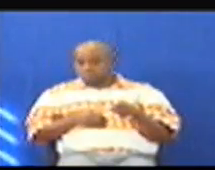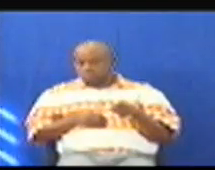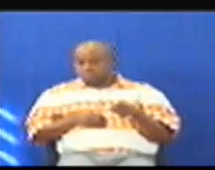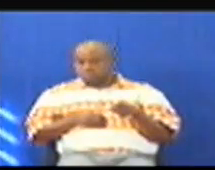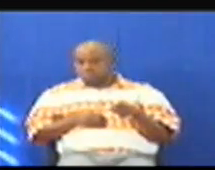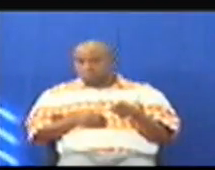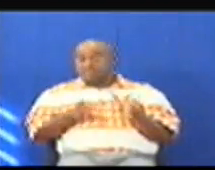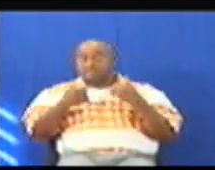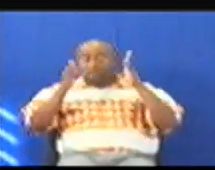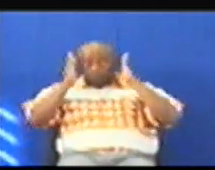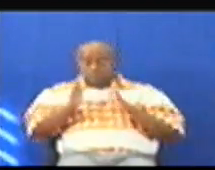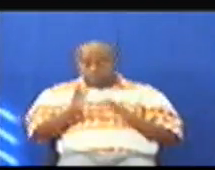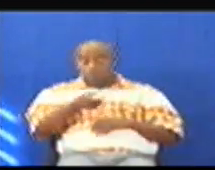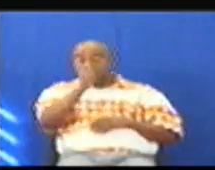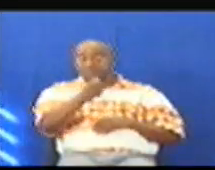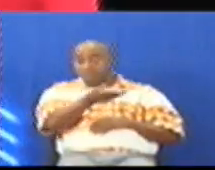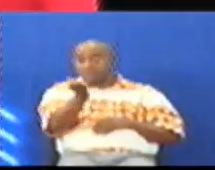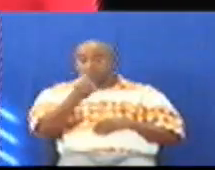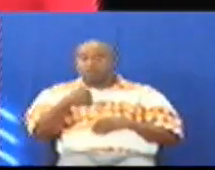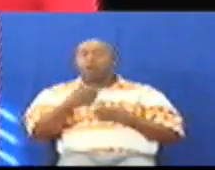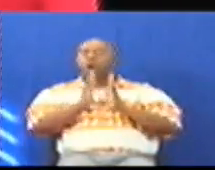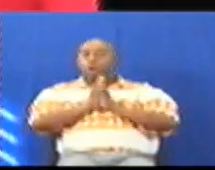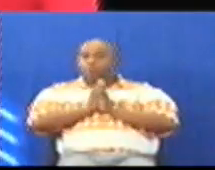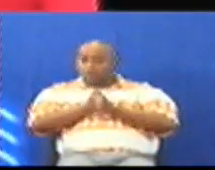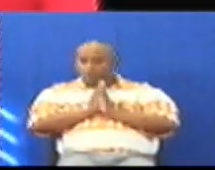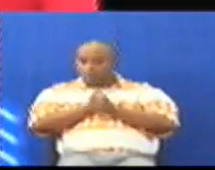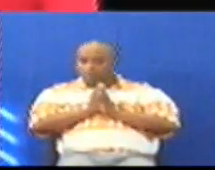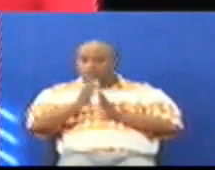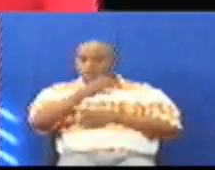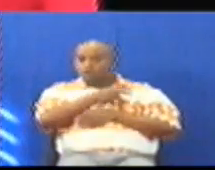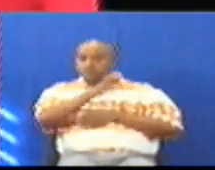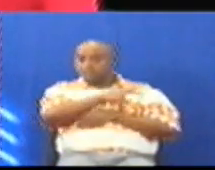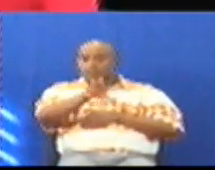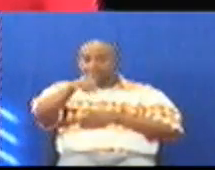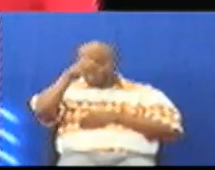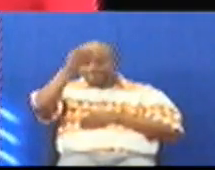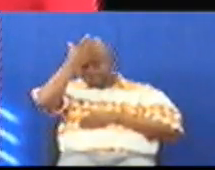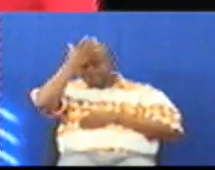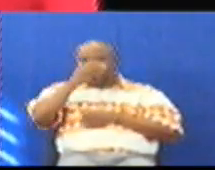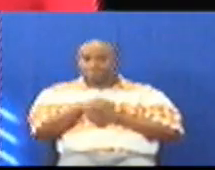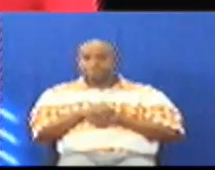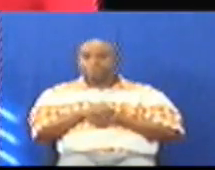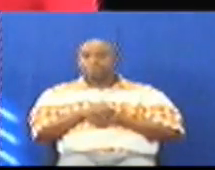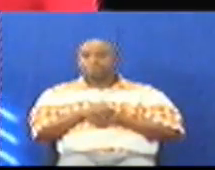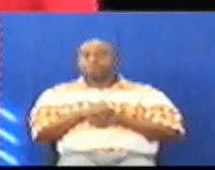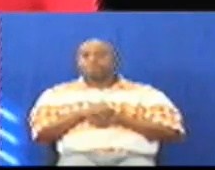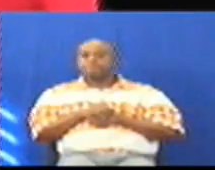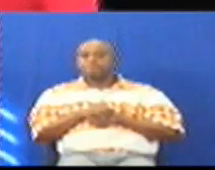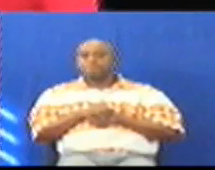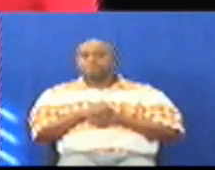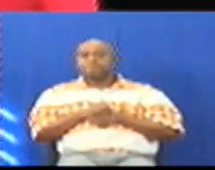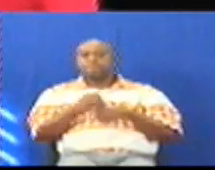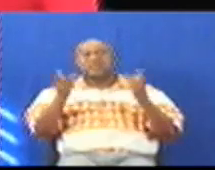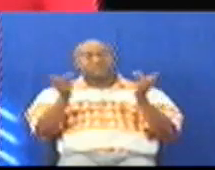Kwa Mheshimiwa Spika, hilo naomba, ninaomba kabisa wizara waweze kulizingatia. Lakini pia Mheshimiwa Spika, moja ya